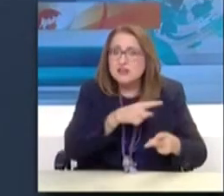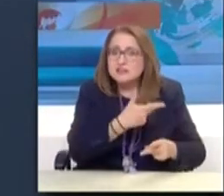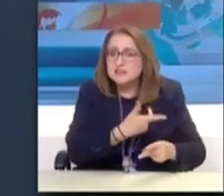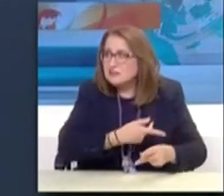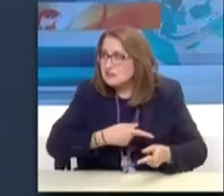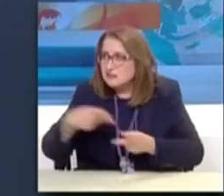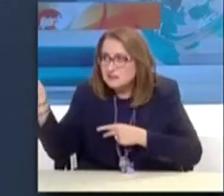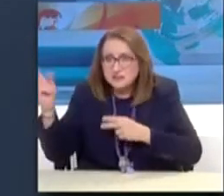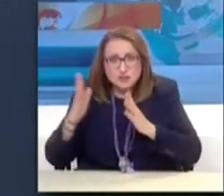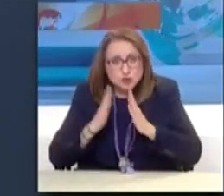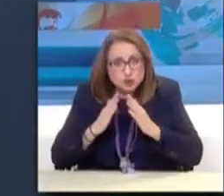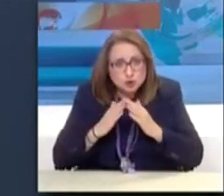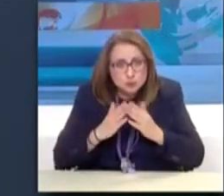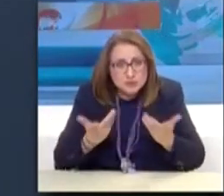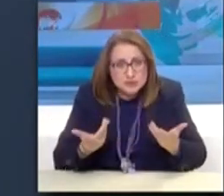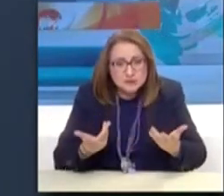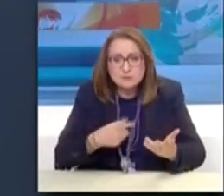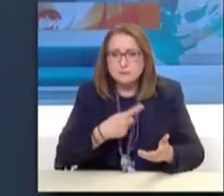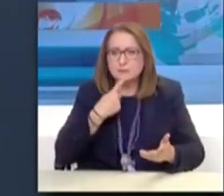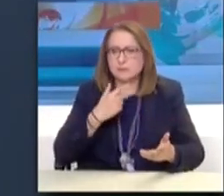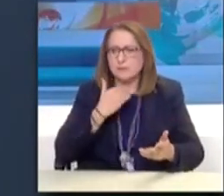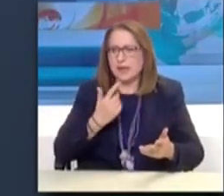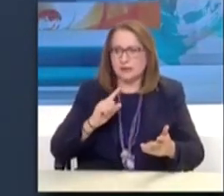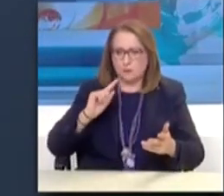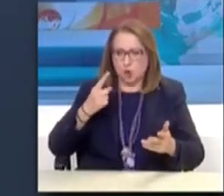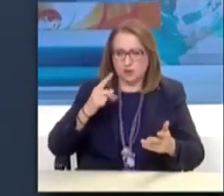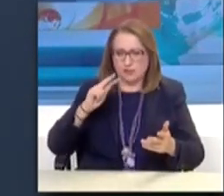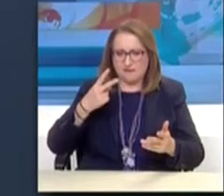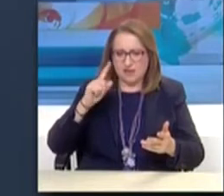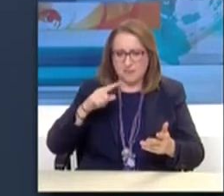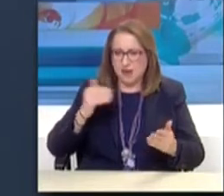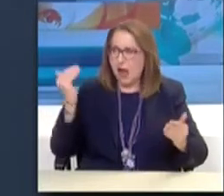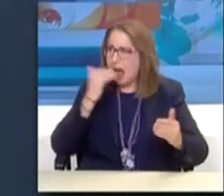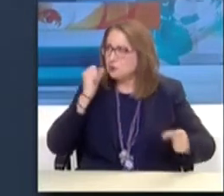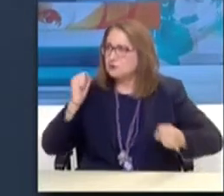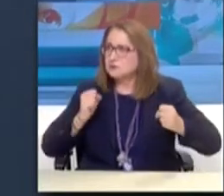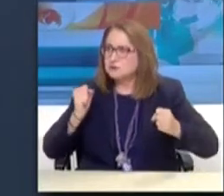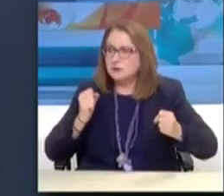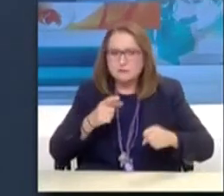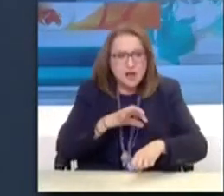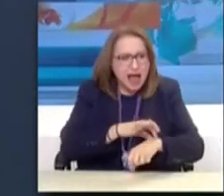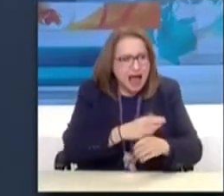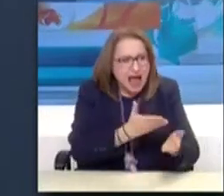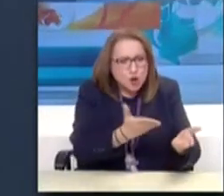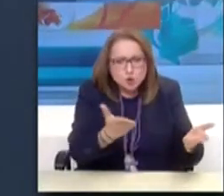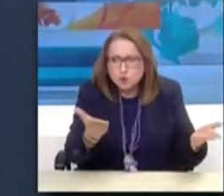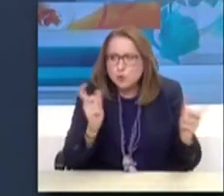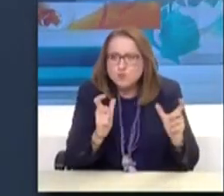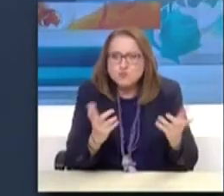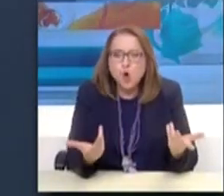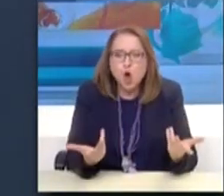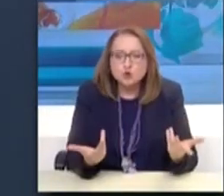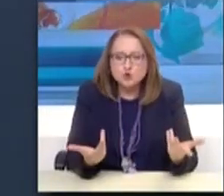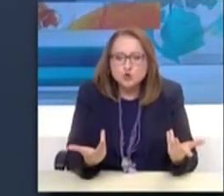ο οποίος το χρόνο επόασης την πρώτη ή δεύτερη μέρα μετά την έκθεση και πρέπει να κάνει μια στεφανιογραφία σε έναν άρρωστο με έφραγμα, να μην την